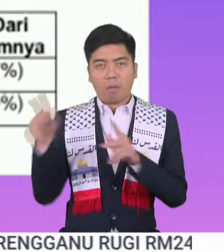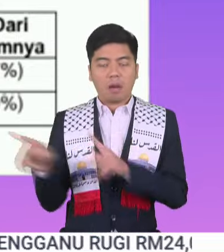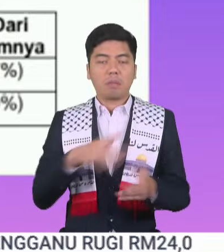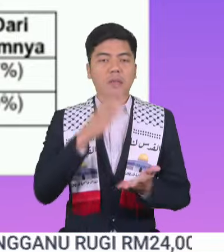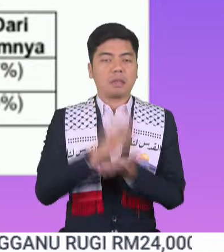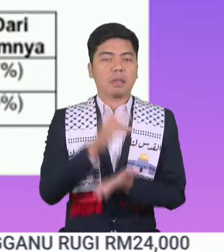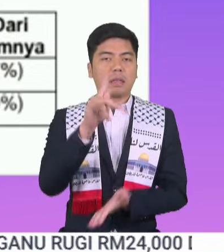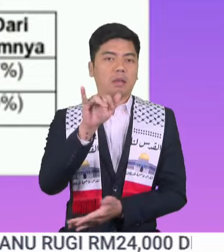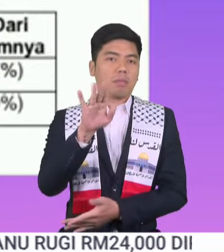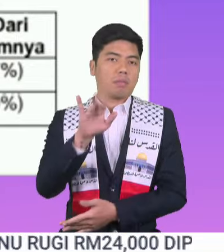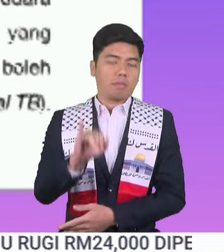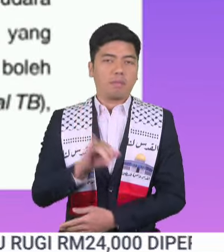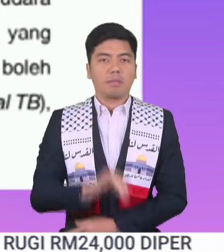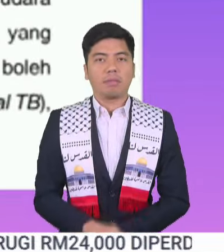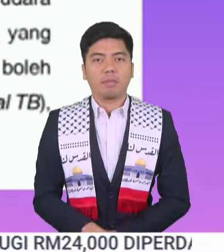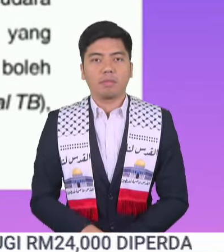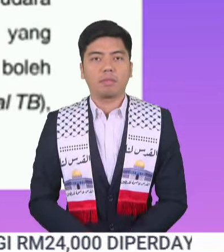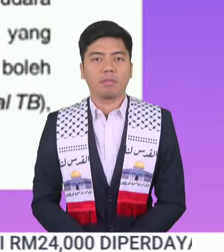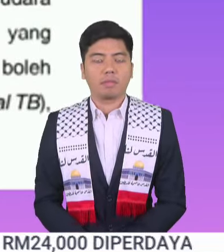Sedunia.